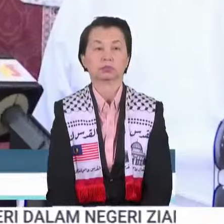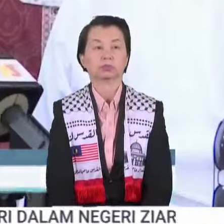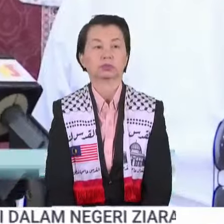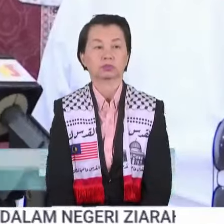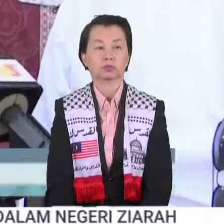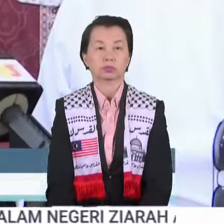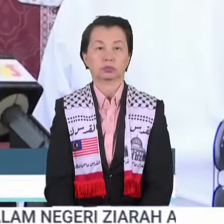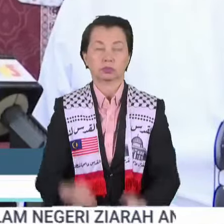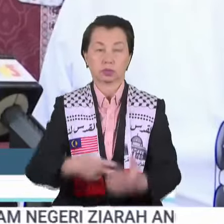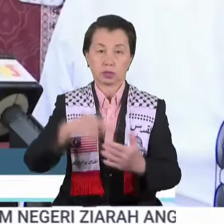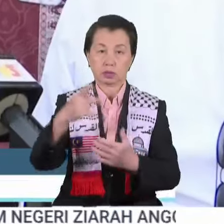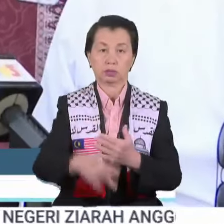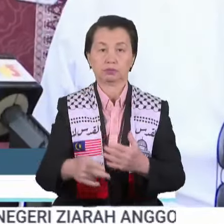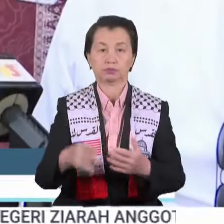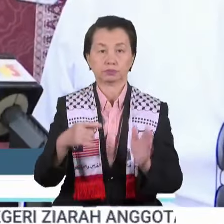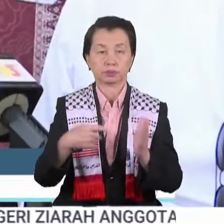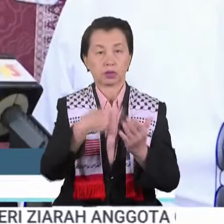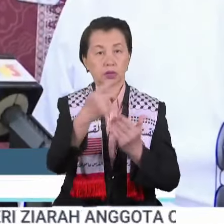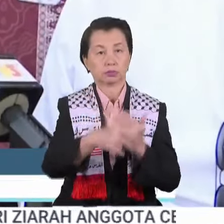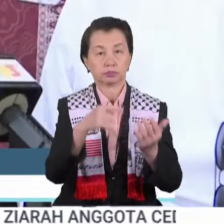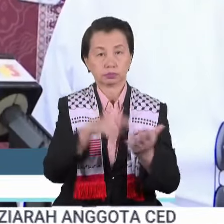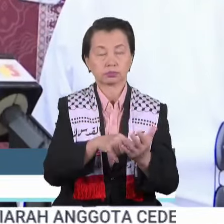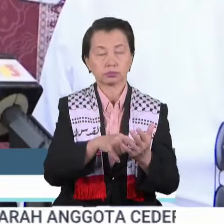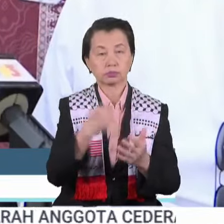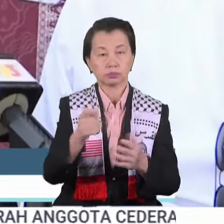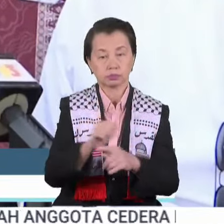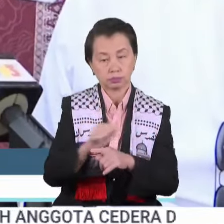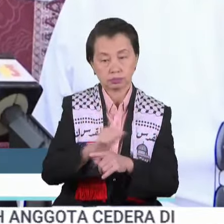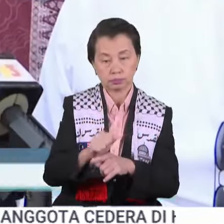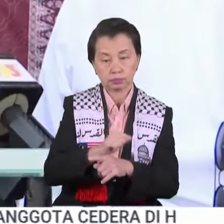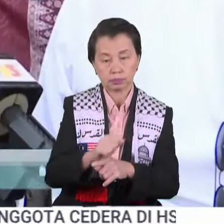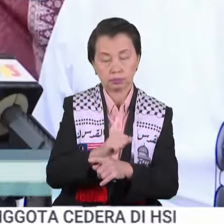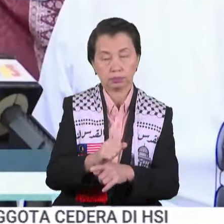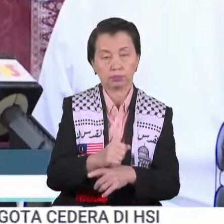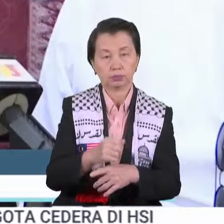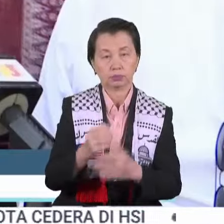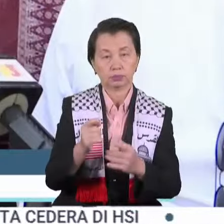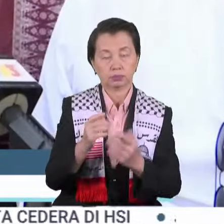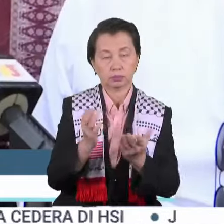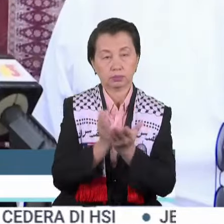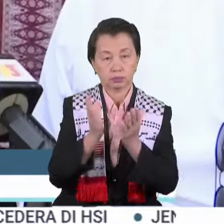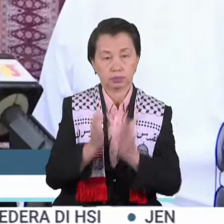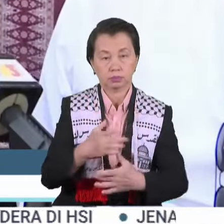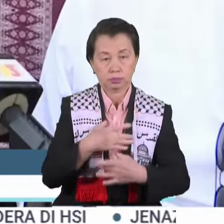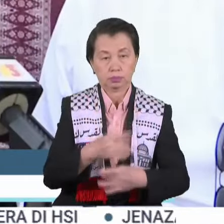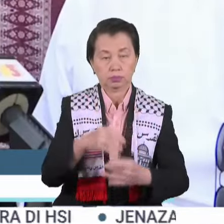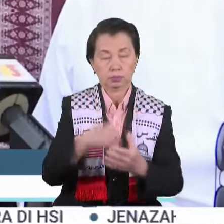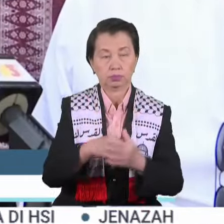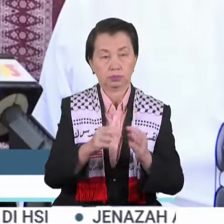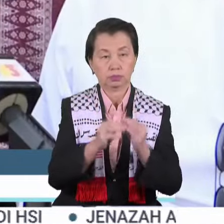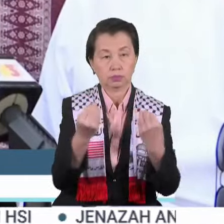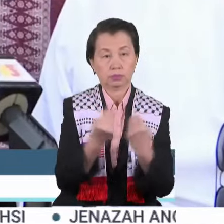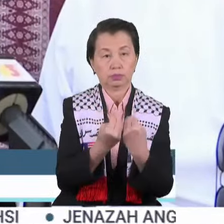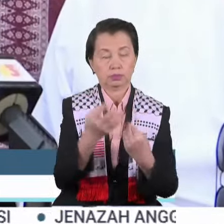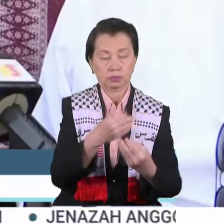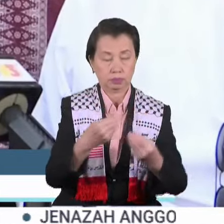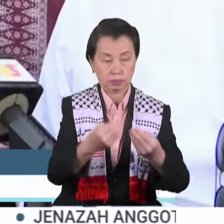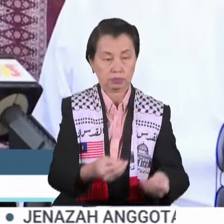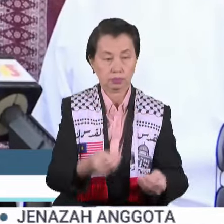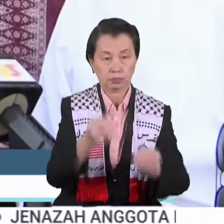satu program yang memberikan pendedahan dan mengasah bakat kepimpinan pelajar dalam menghadapi situasi dalam masyarakat dan juga